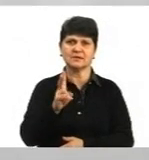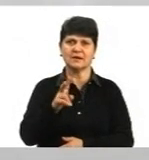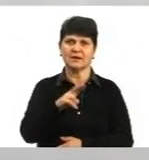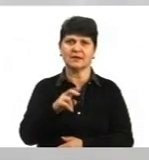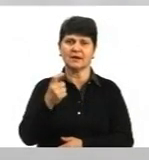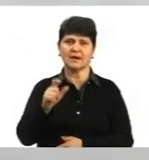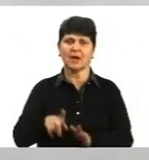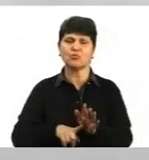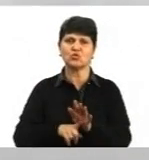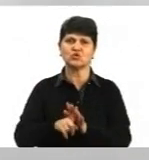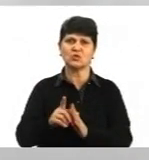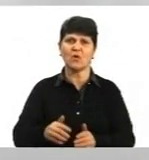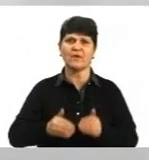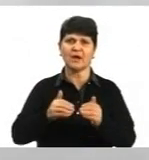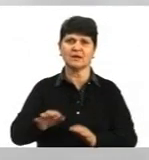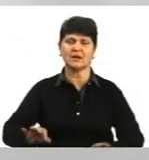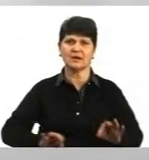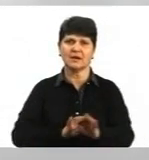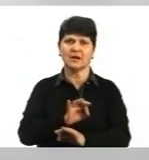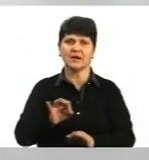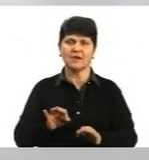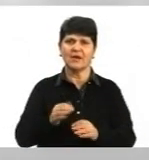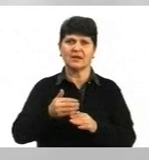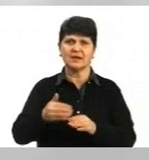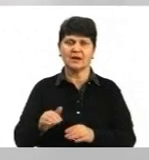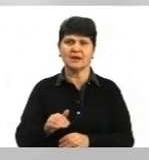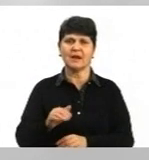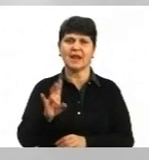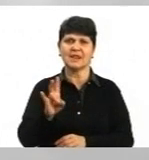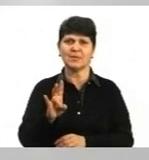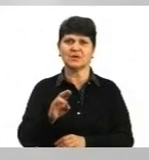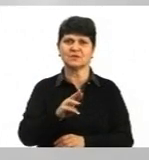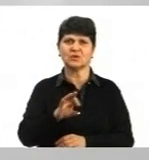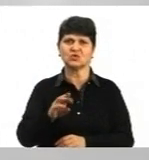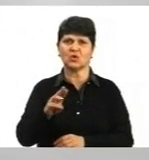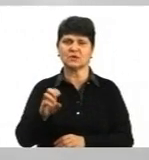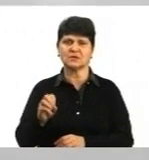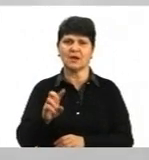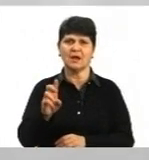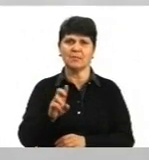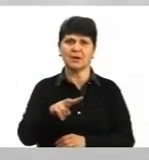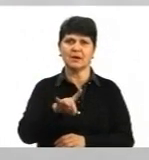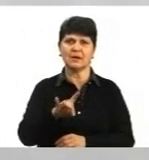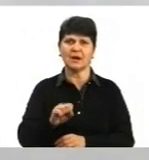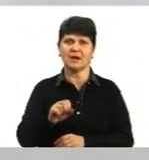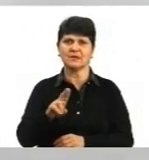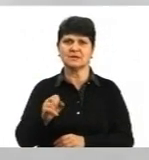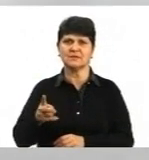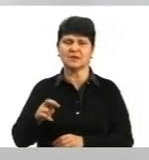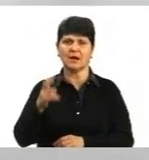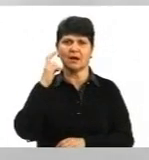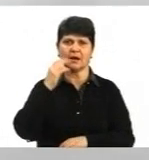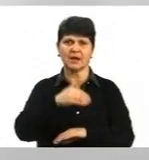проекту реалізуємо на ділянці Немирівське шосе, Браславська, Київська від в'їзду в місто до виїзду. Програмне забезпечення дозволить